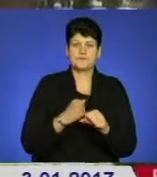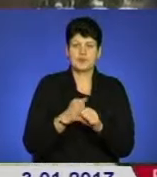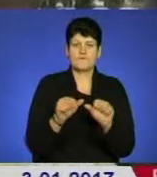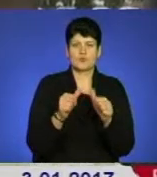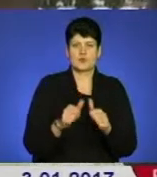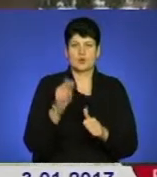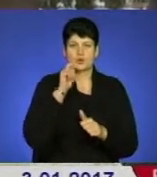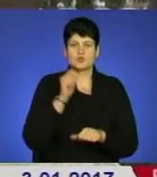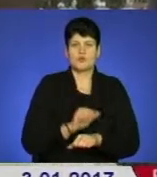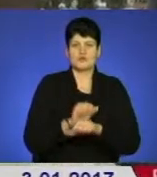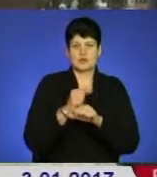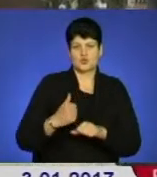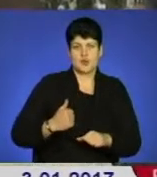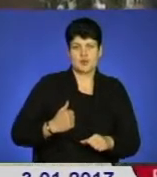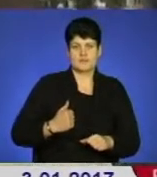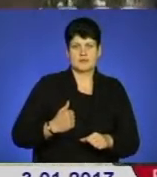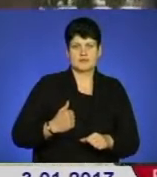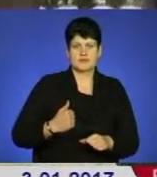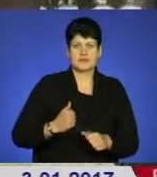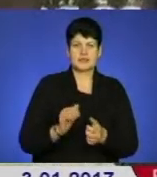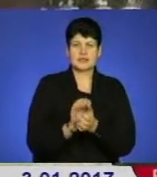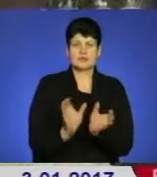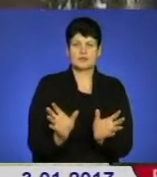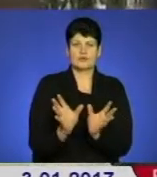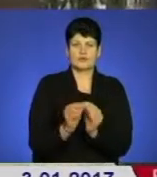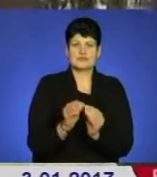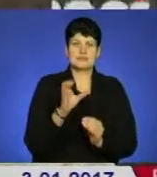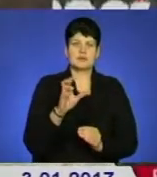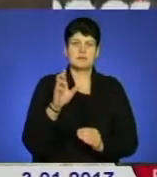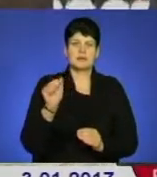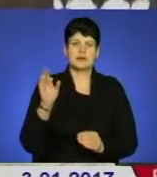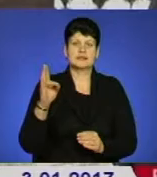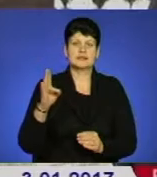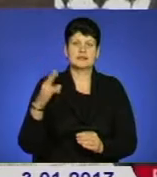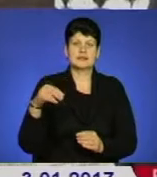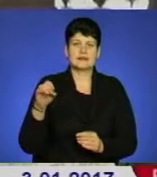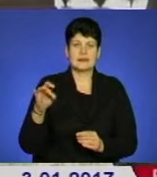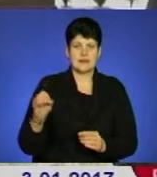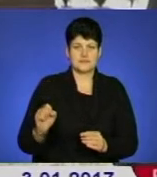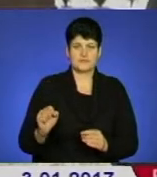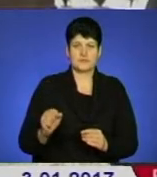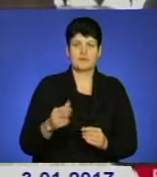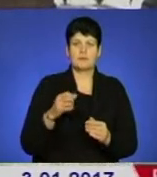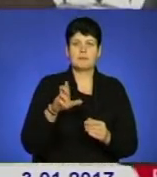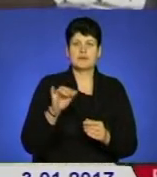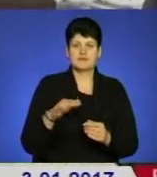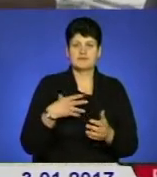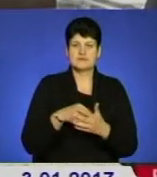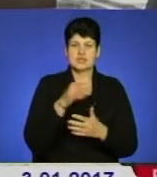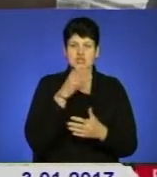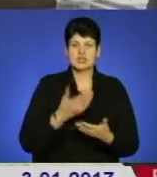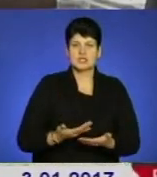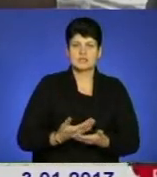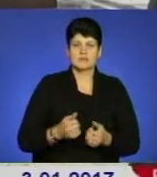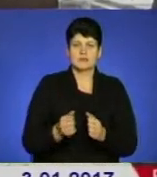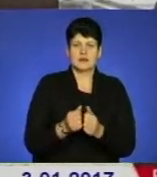Українську повстанську армію. Тісто пов'язаний з Тернопілем і Степан Бандера. Бандера в свій час жив в мене по сусідству,